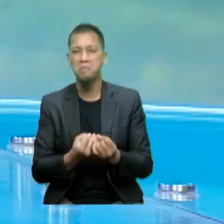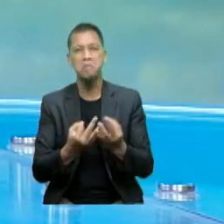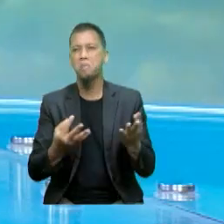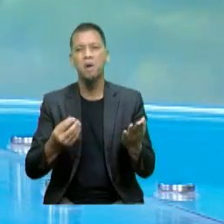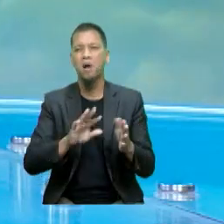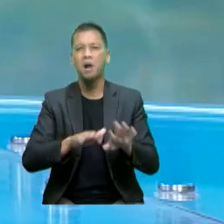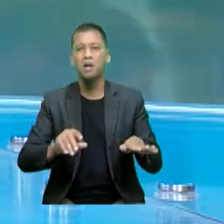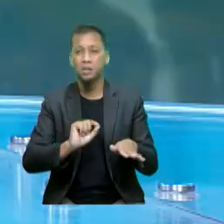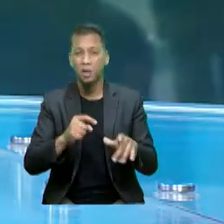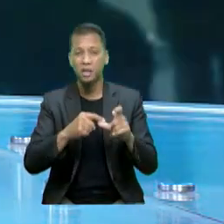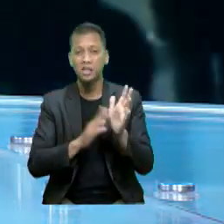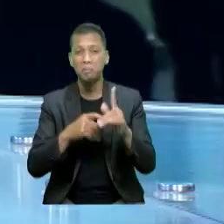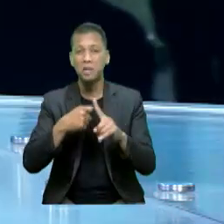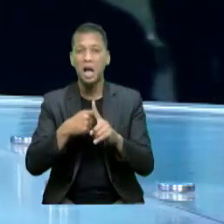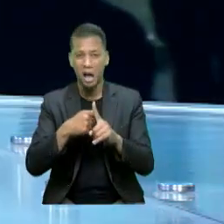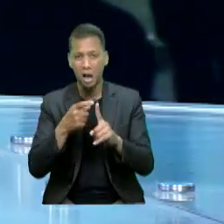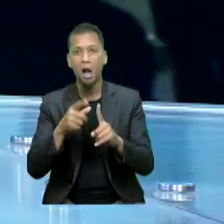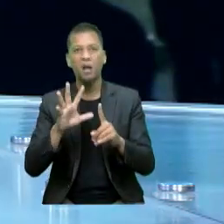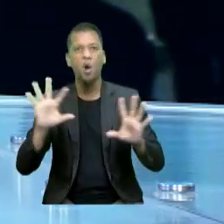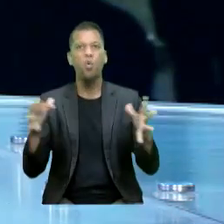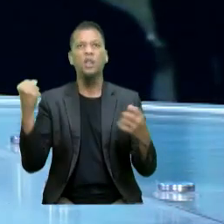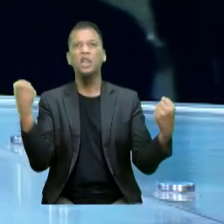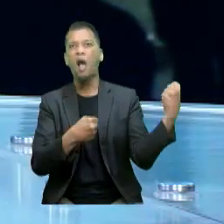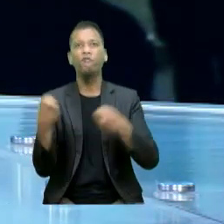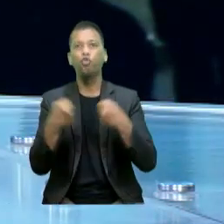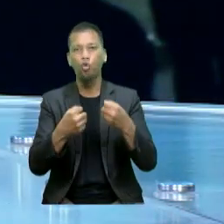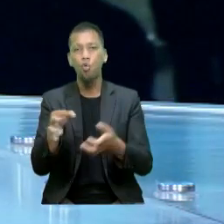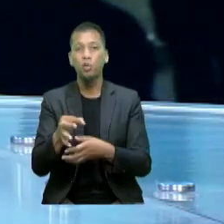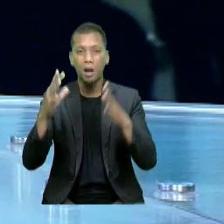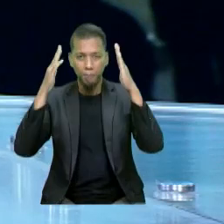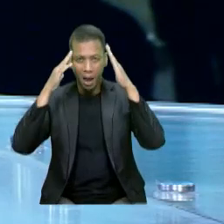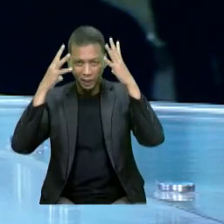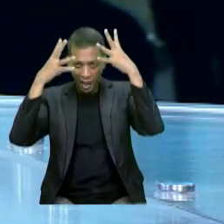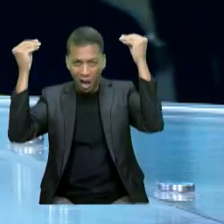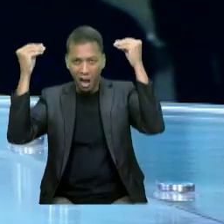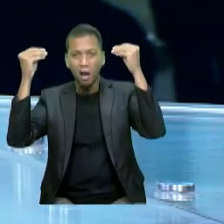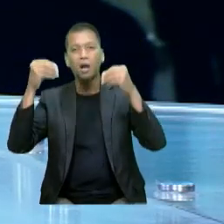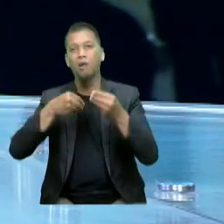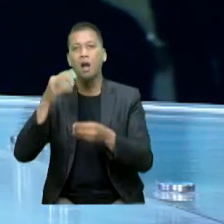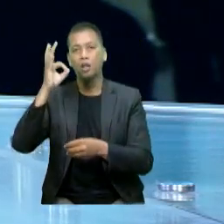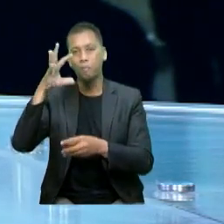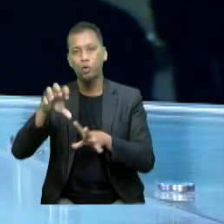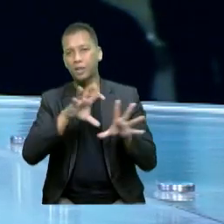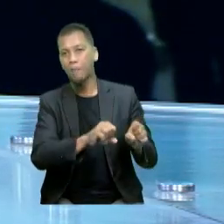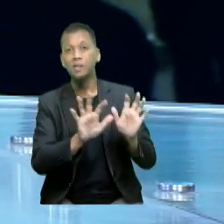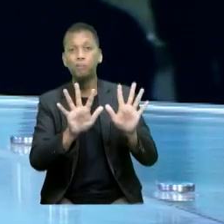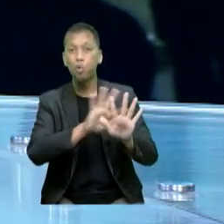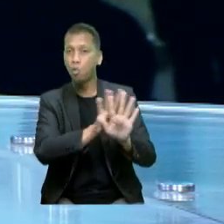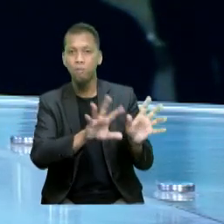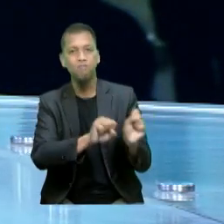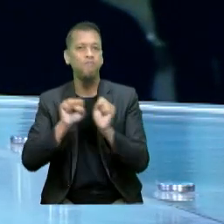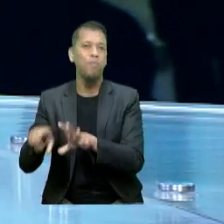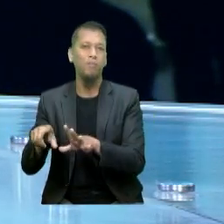Pemirsa, sejumlah pelajar SMK pelaku tawuran di Kota Padang digelandang ke kantor polisi. Selain menangkap 10 pelajar pelaku tawuran,